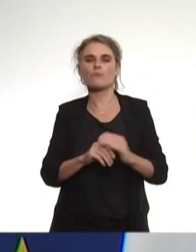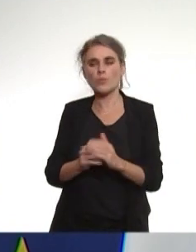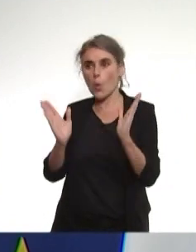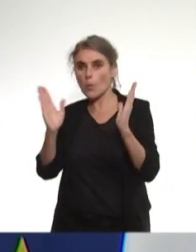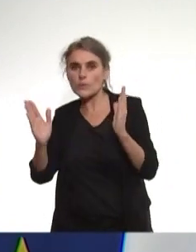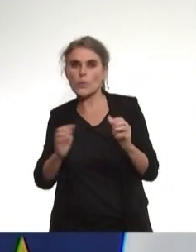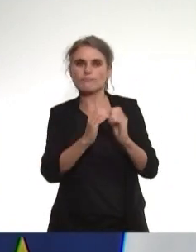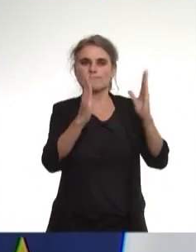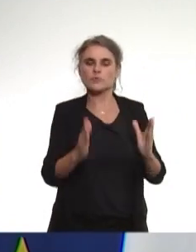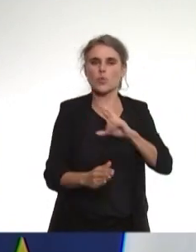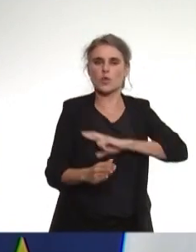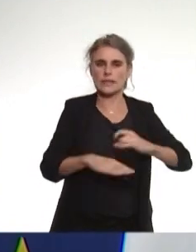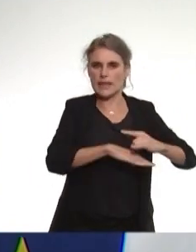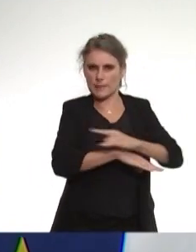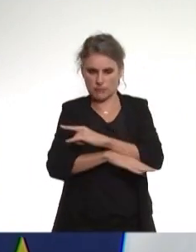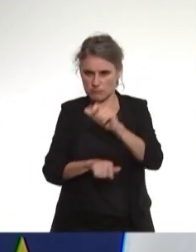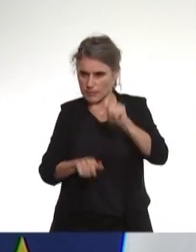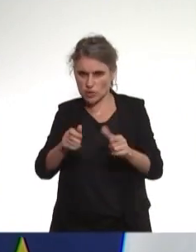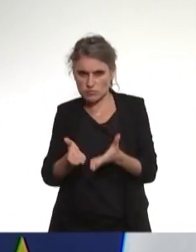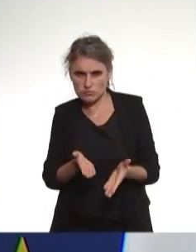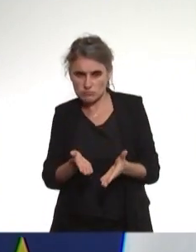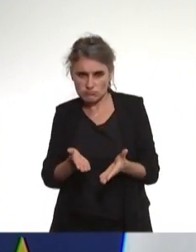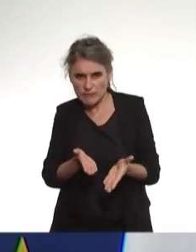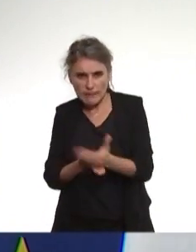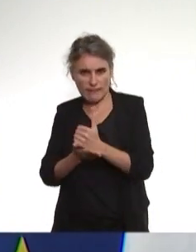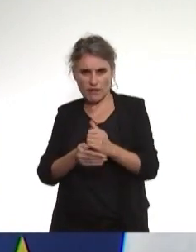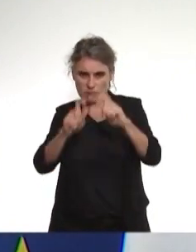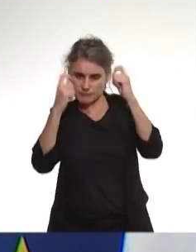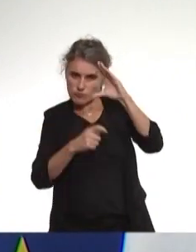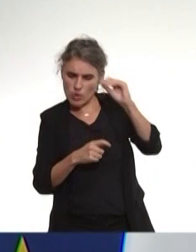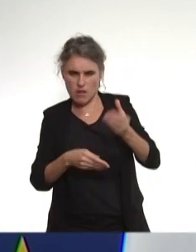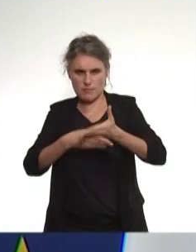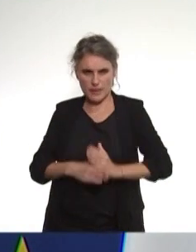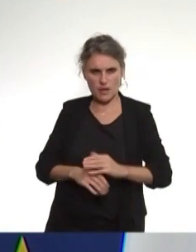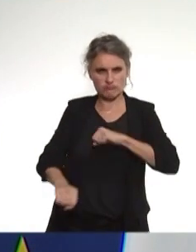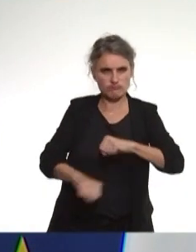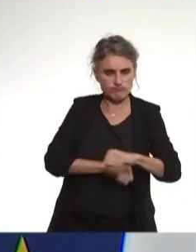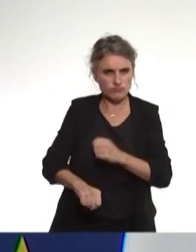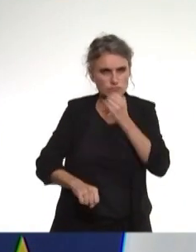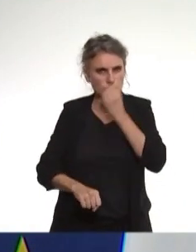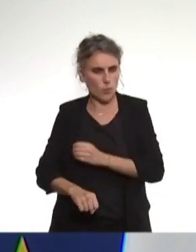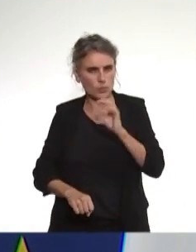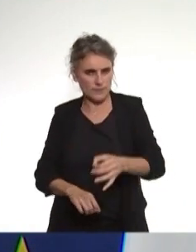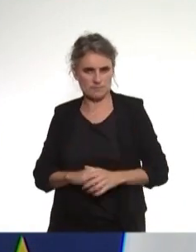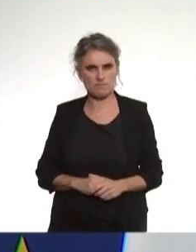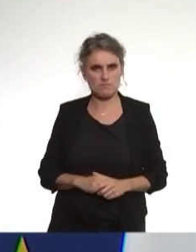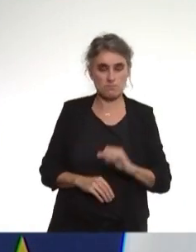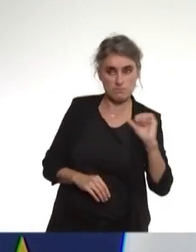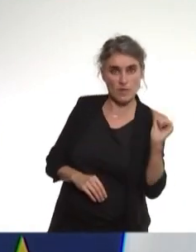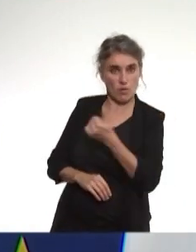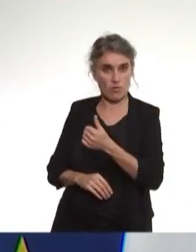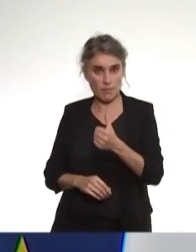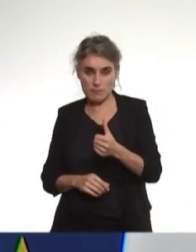nous ne sommes pas restés les bras croisés quand je dis nous c'est l'ensemble des soignants dans les hôpitaux dans les ehpad qui ont engagé un programme de